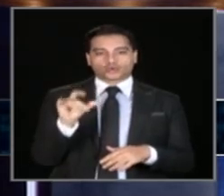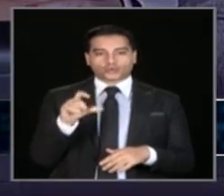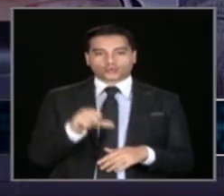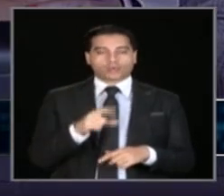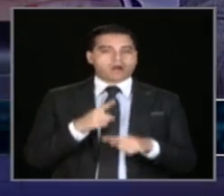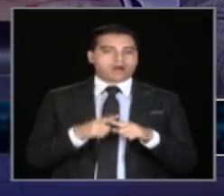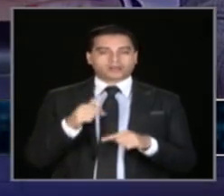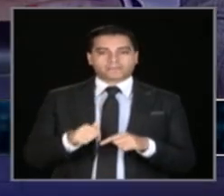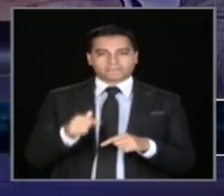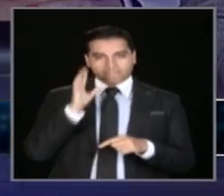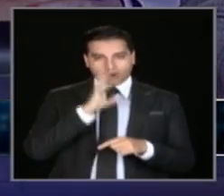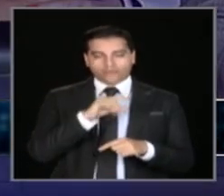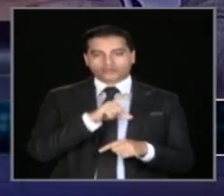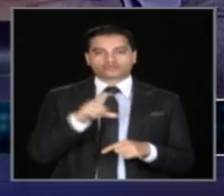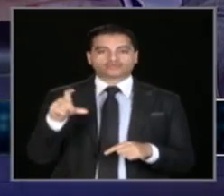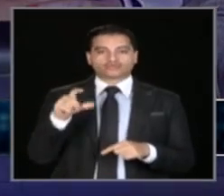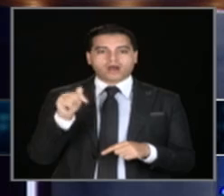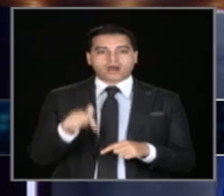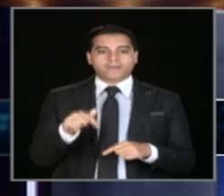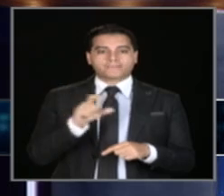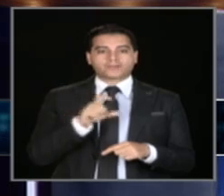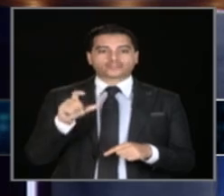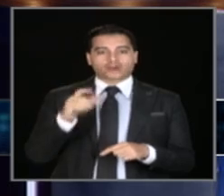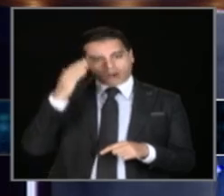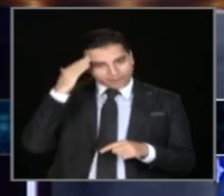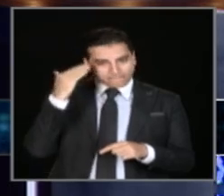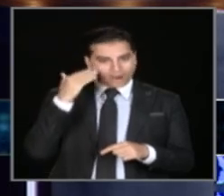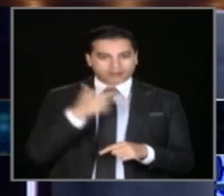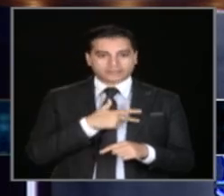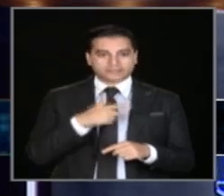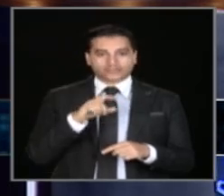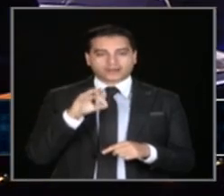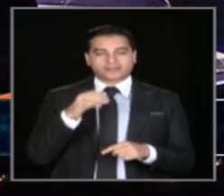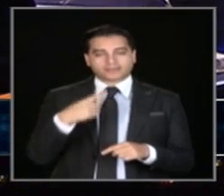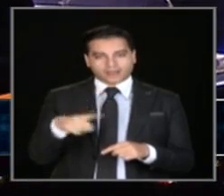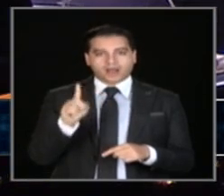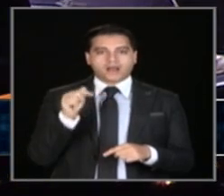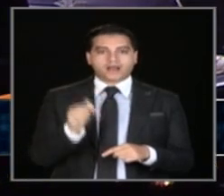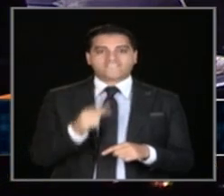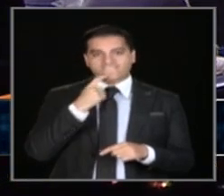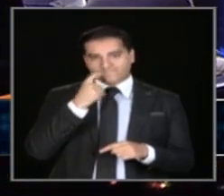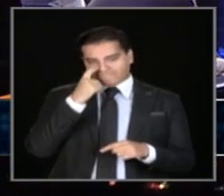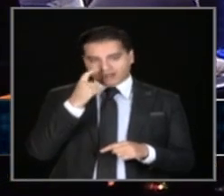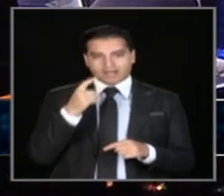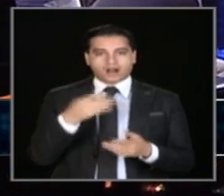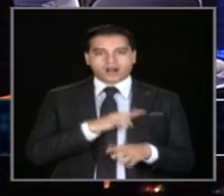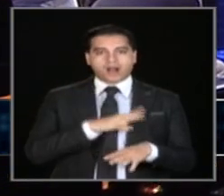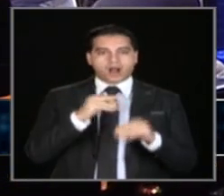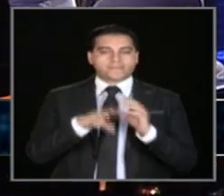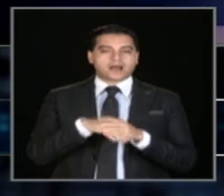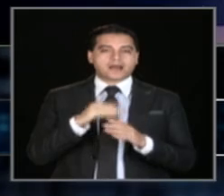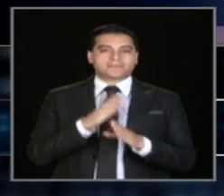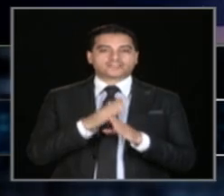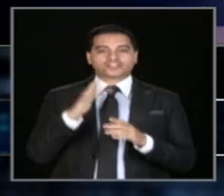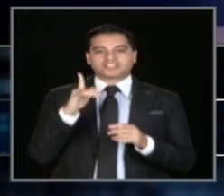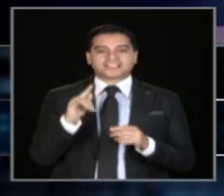الميلاد؟ ما هو الشهر الميلادي الذي يطلق عليه شهر المرأة؟ مارس. صح. من هي الفنانة الراحلة التي قامت بدور شريفة